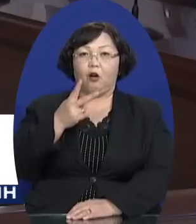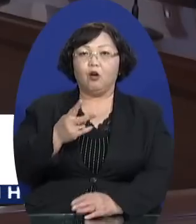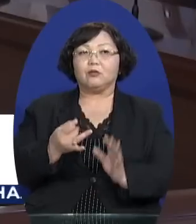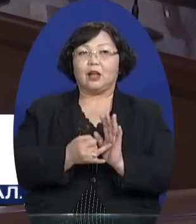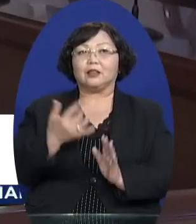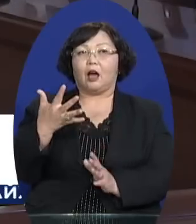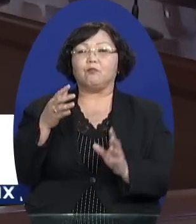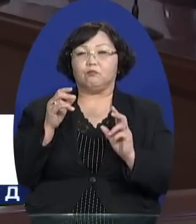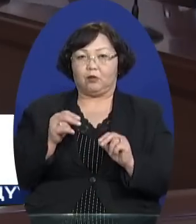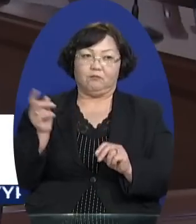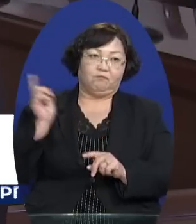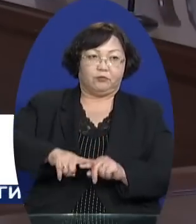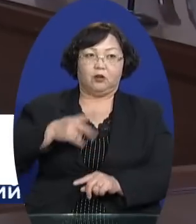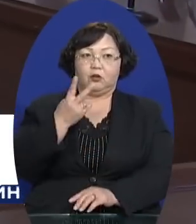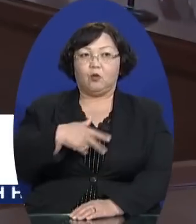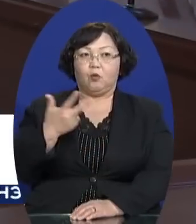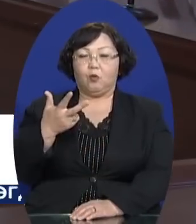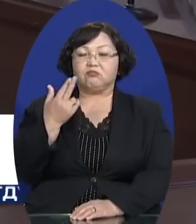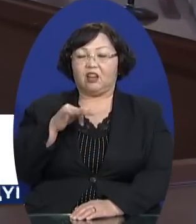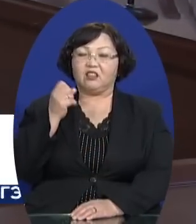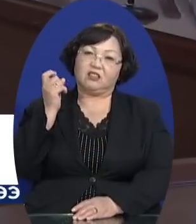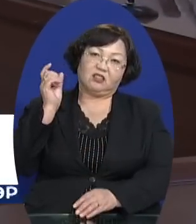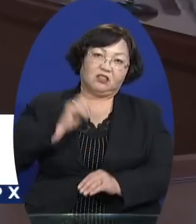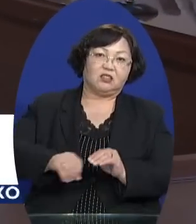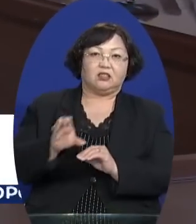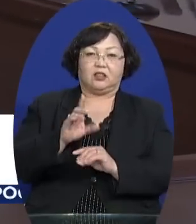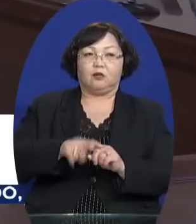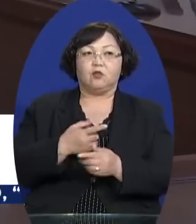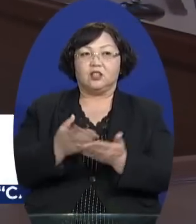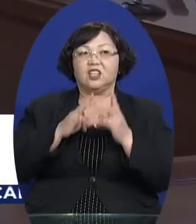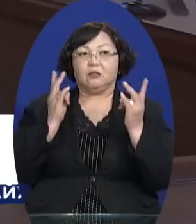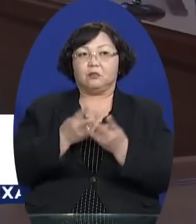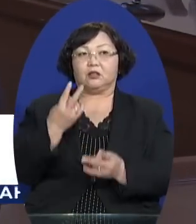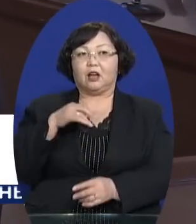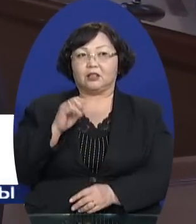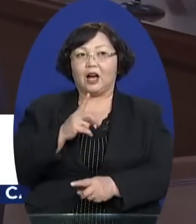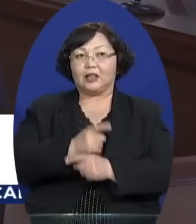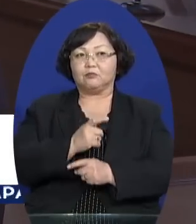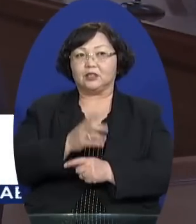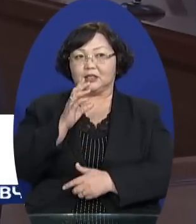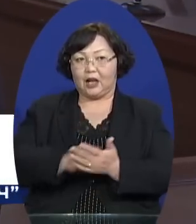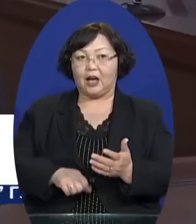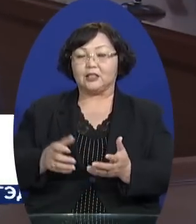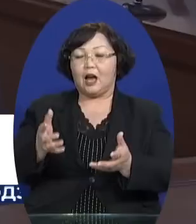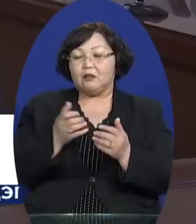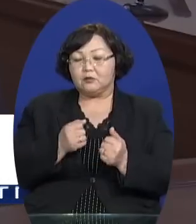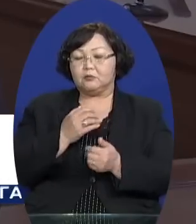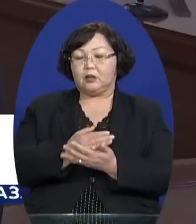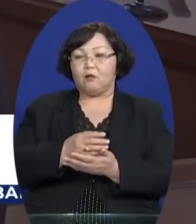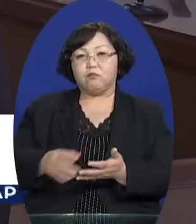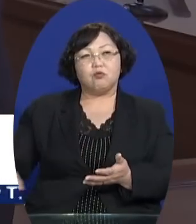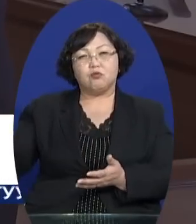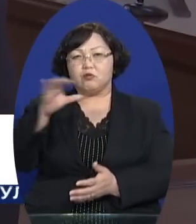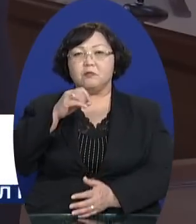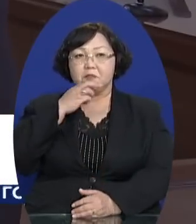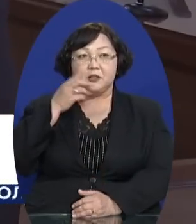200,275,000-д 2-3 дахин нэмэгдчихэж нийгмийн даатгалын сангаас ч вэ халамжийн сангаас тэтгэвэр авч байгаа бүх хүмүүсийн мэдээл бид нар төр байгаа. Тэгэхээр бид бол тэрэнд бол ямар